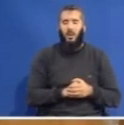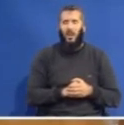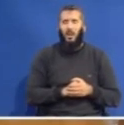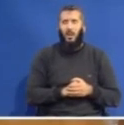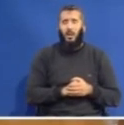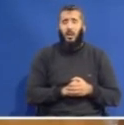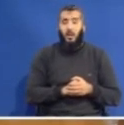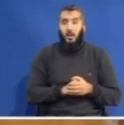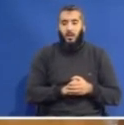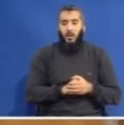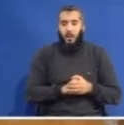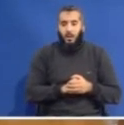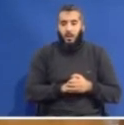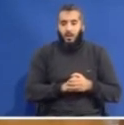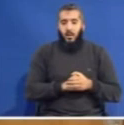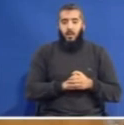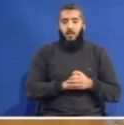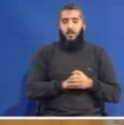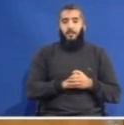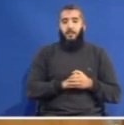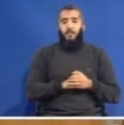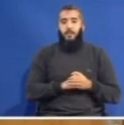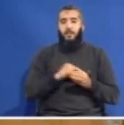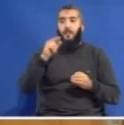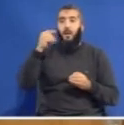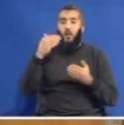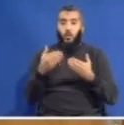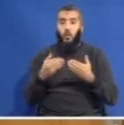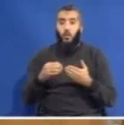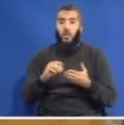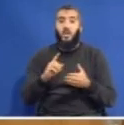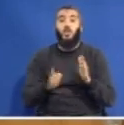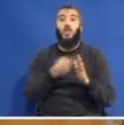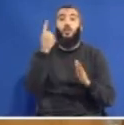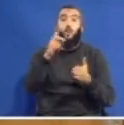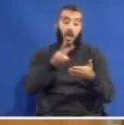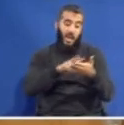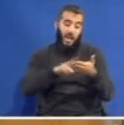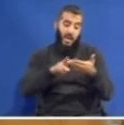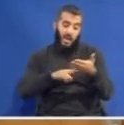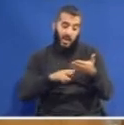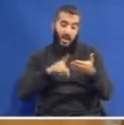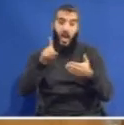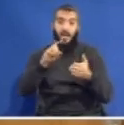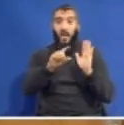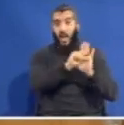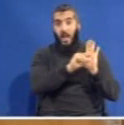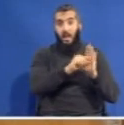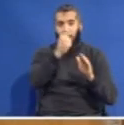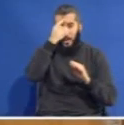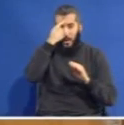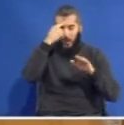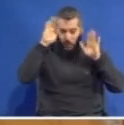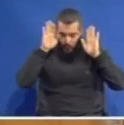التوبة وذاكرا هذا، قال يعني راهي سجدة اليوم، كل من قرأ المصحف يسجد عندها. صحيح.